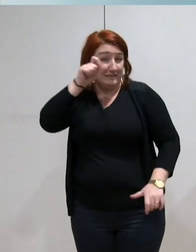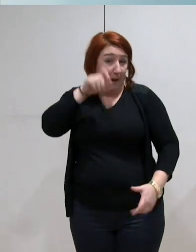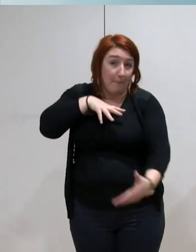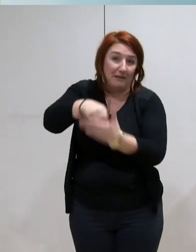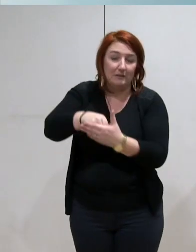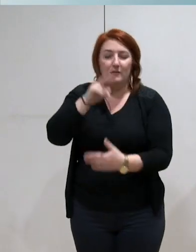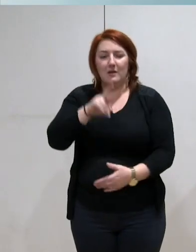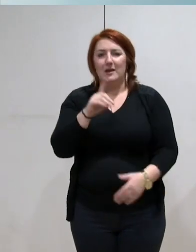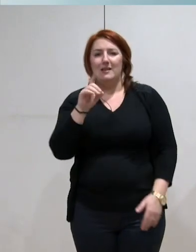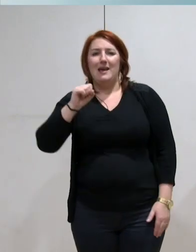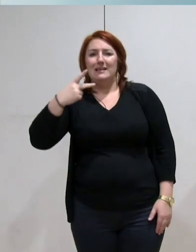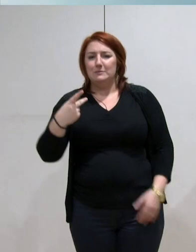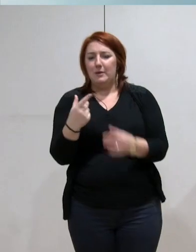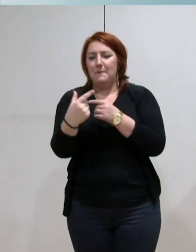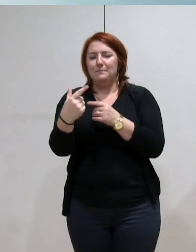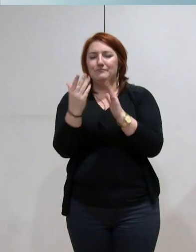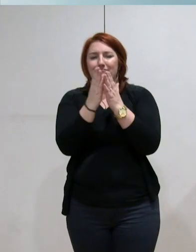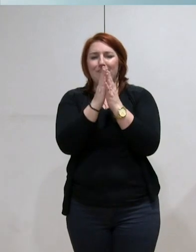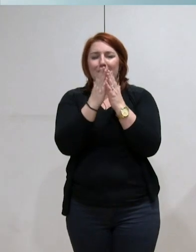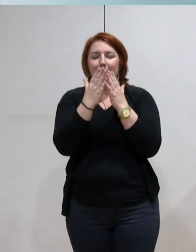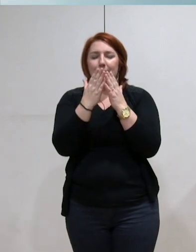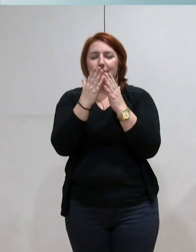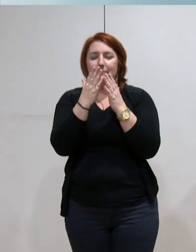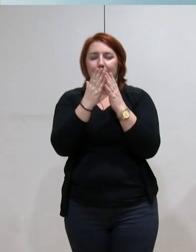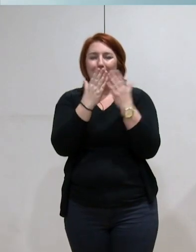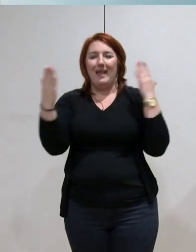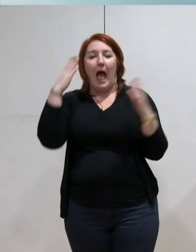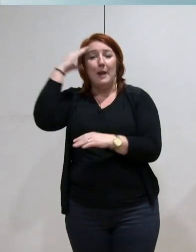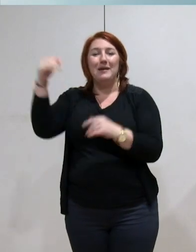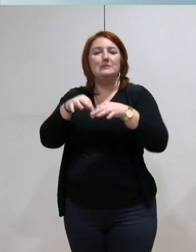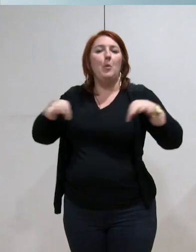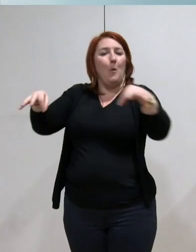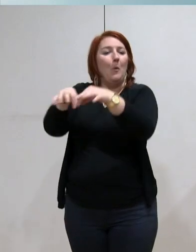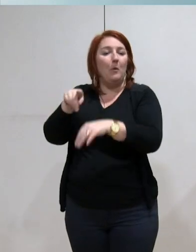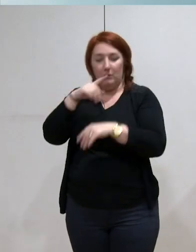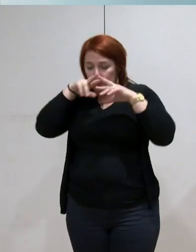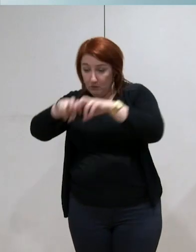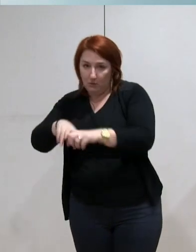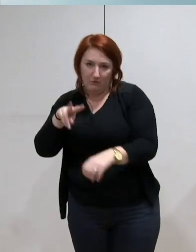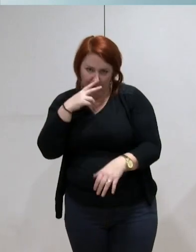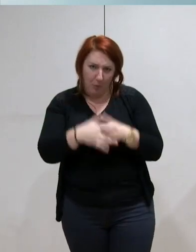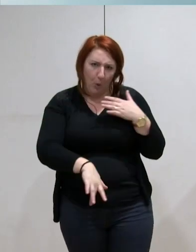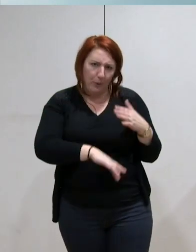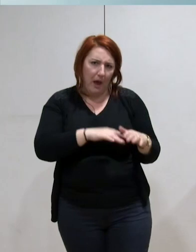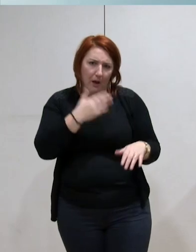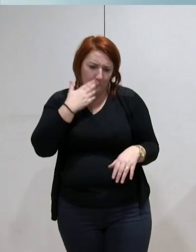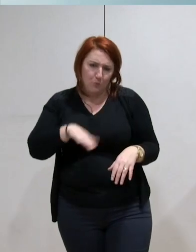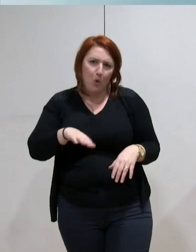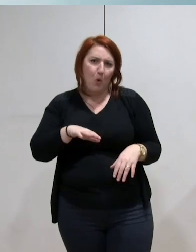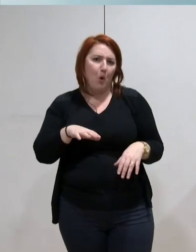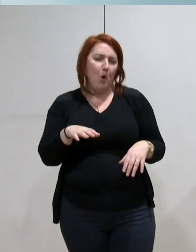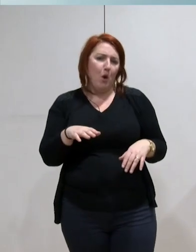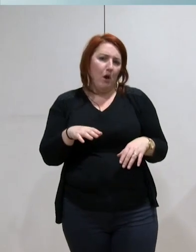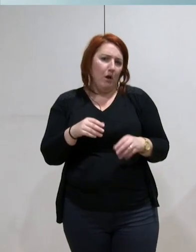la DSP alpexo avec beaucoup de retard il aurait fallu s'y prendre beaucoup plus tôt pour faire ça bon mais